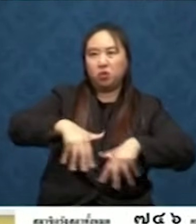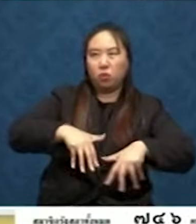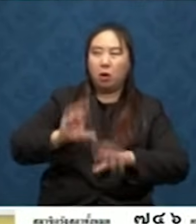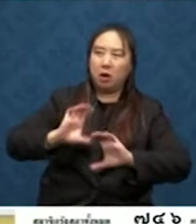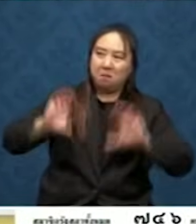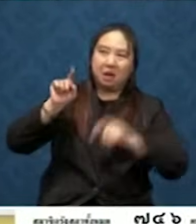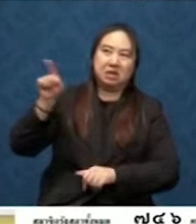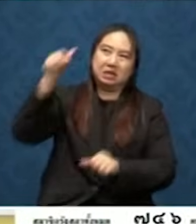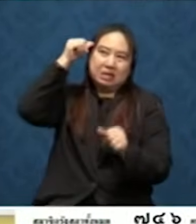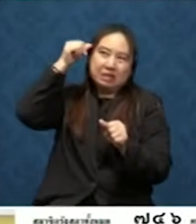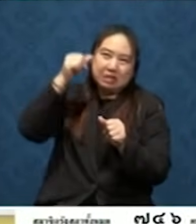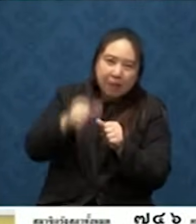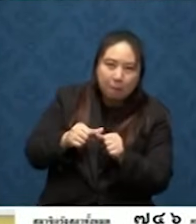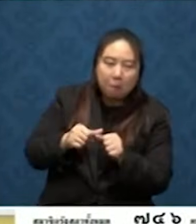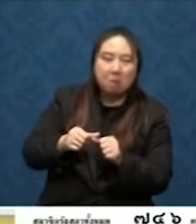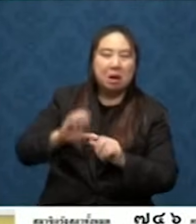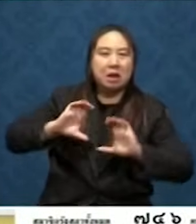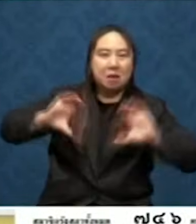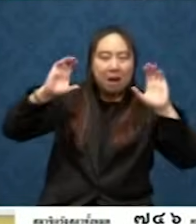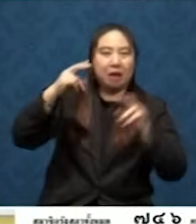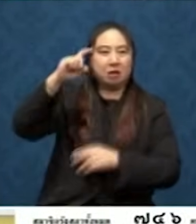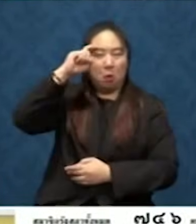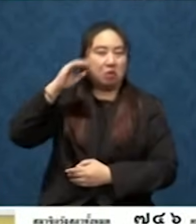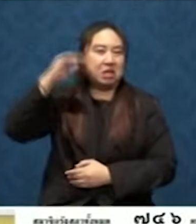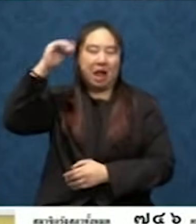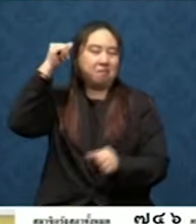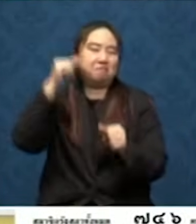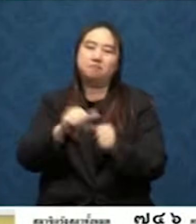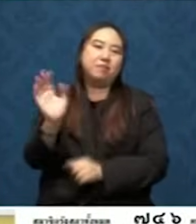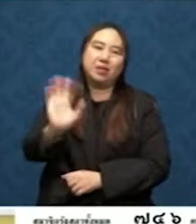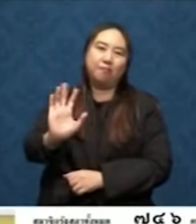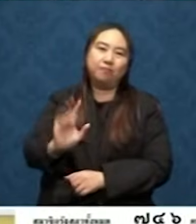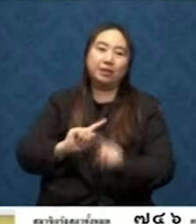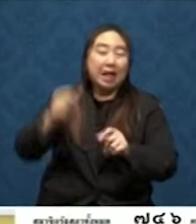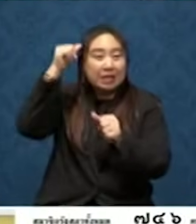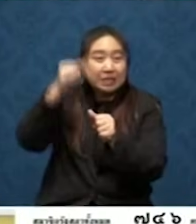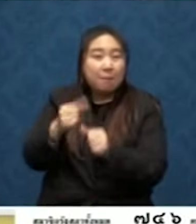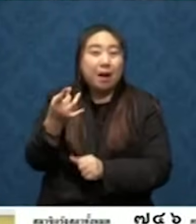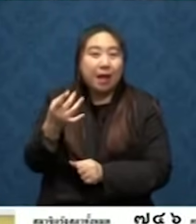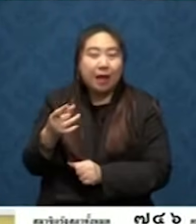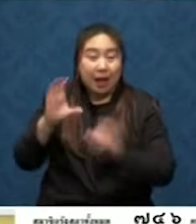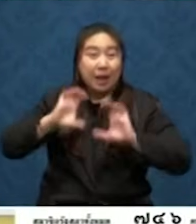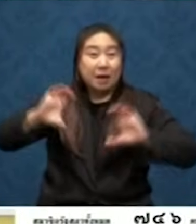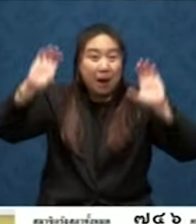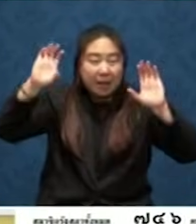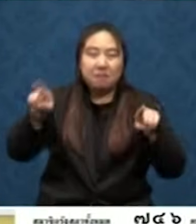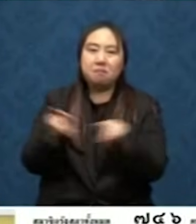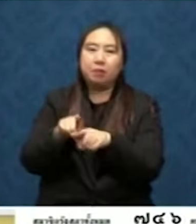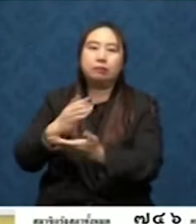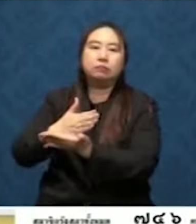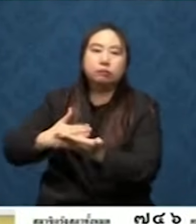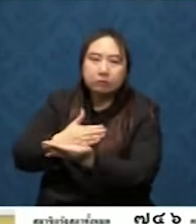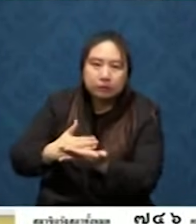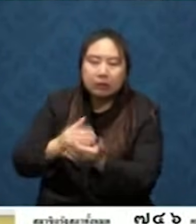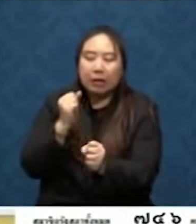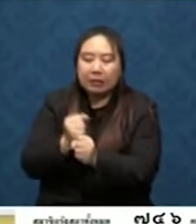นี้ก็เป็นรัฐบาลเสียค่าครับแต่เขาจะจดจำว่ารัฐบาลนี้เป็นรัฐบาลสืบสวนครับที่ทำ